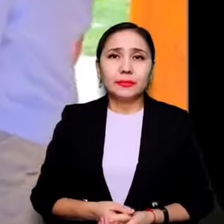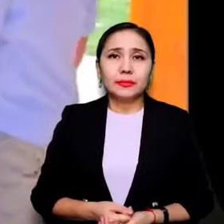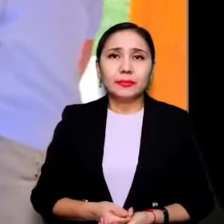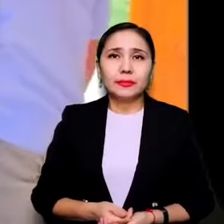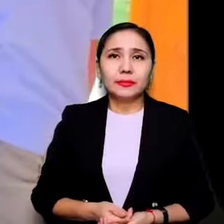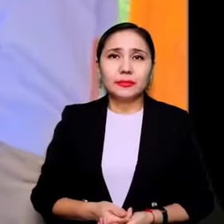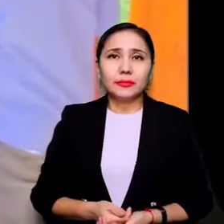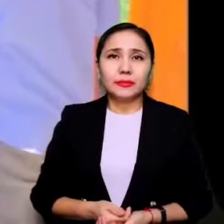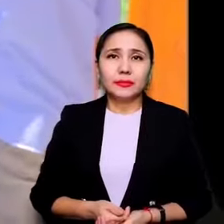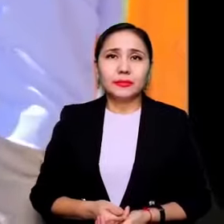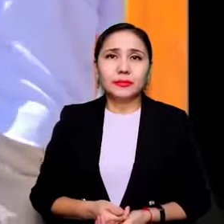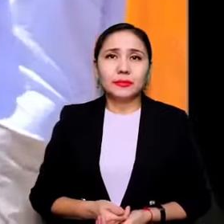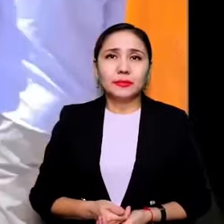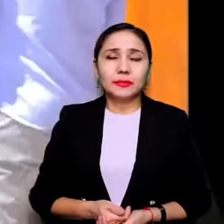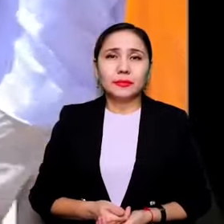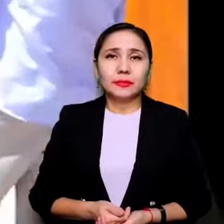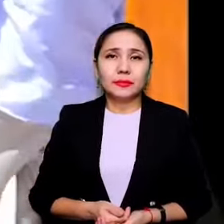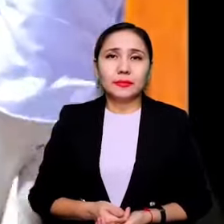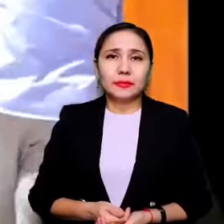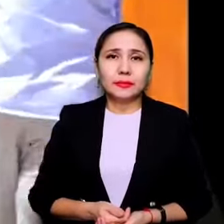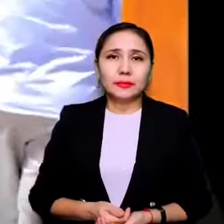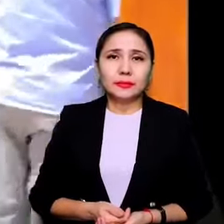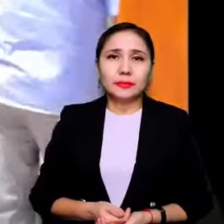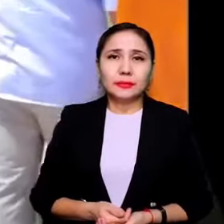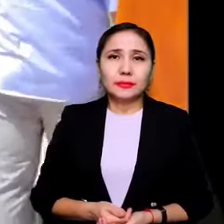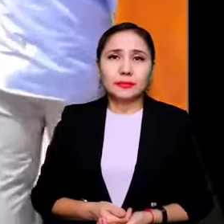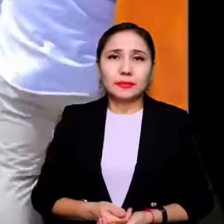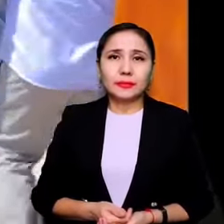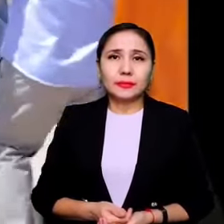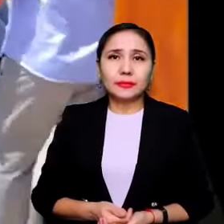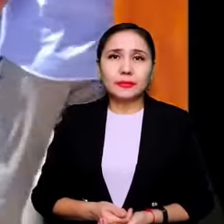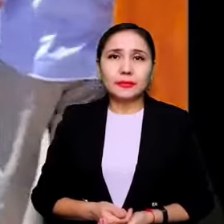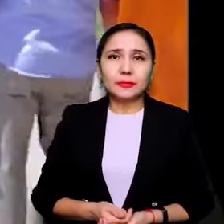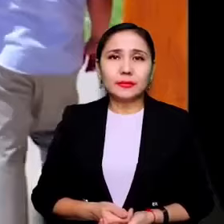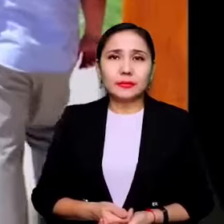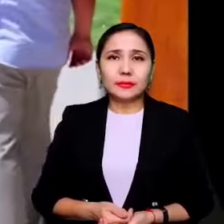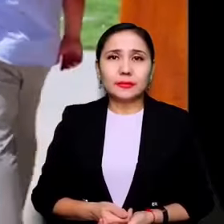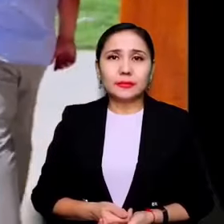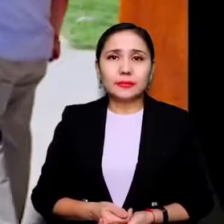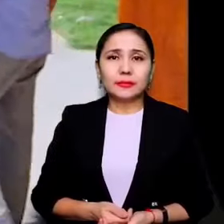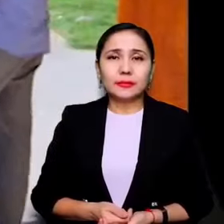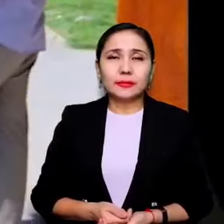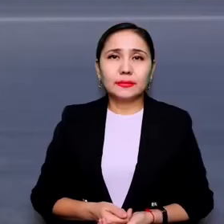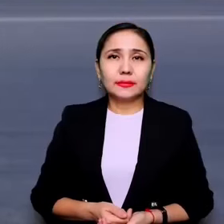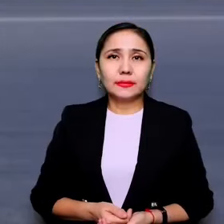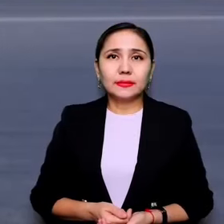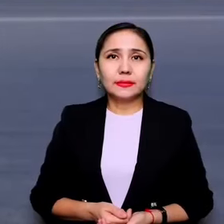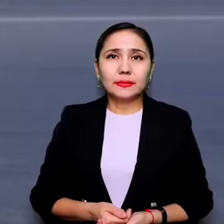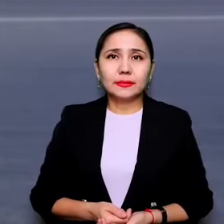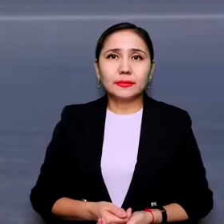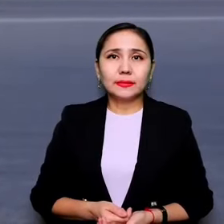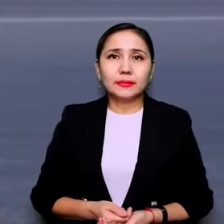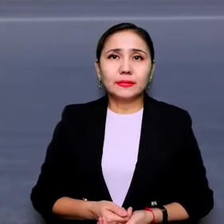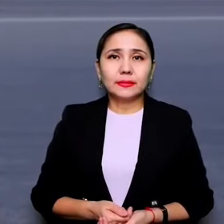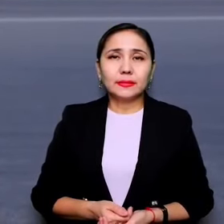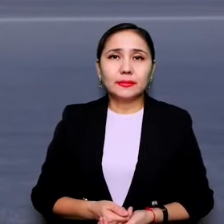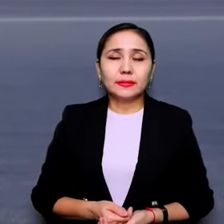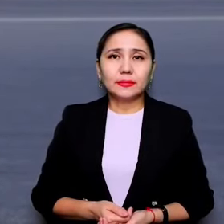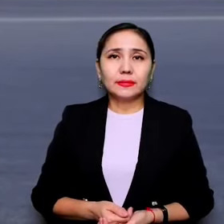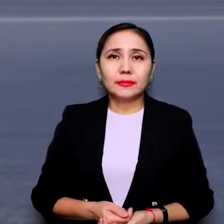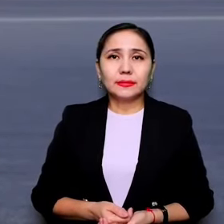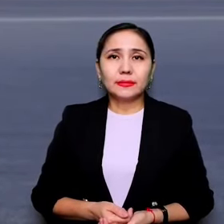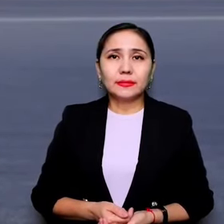etdi. Erkak avtobus tomon biroz qarab, ilojsizlikdan yo'lni piyoda davom ettirdi. U yo'lning narigi betiga o'tdi. Uning